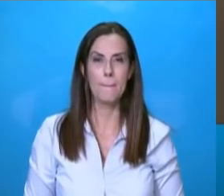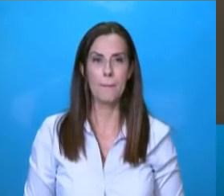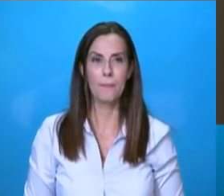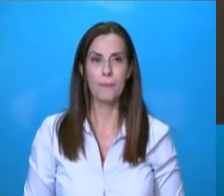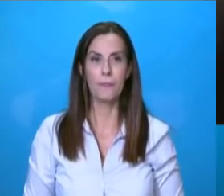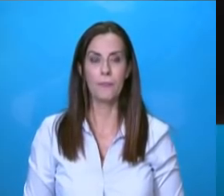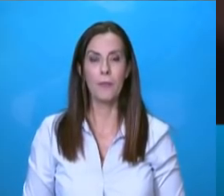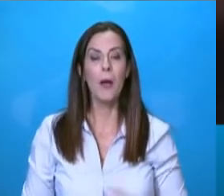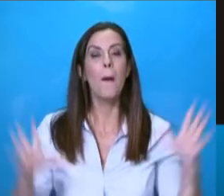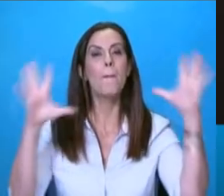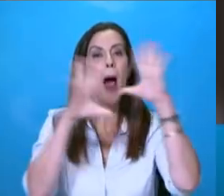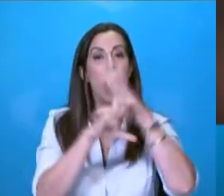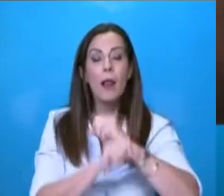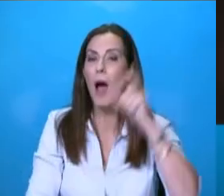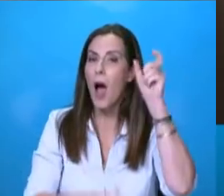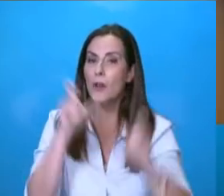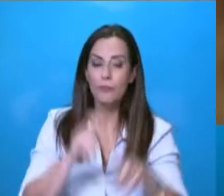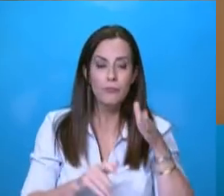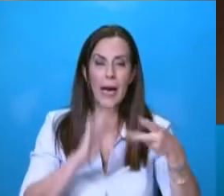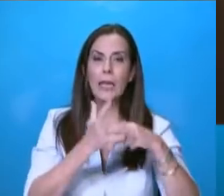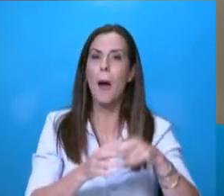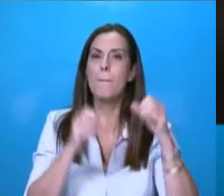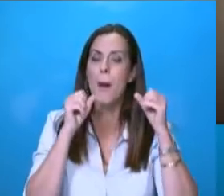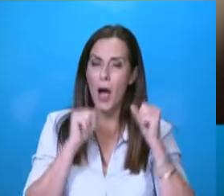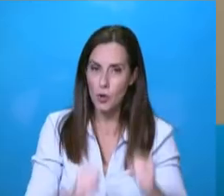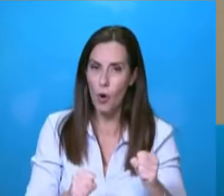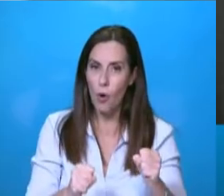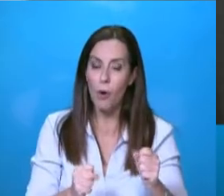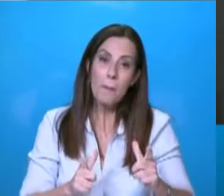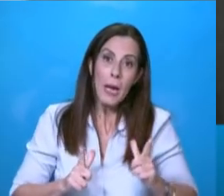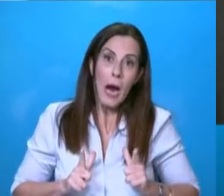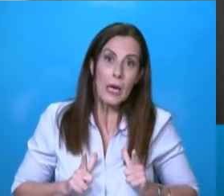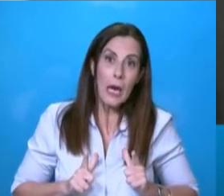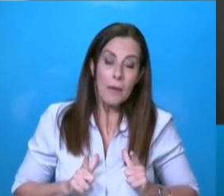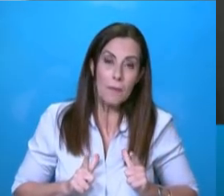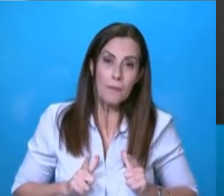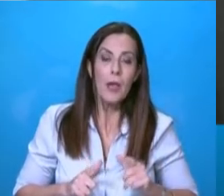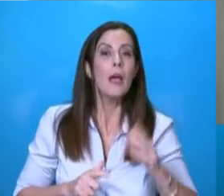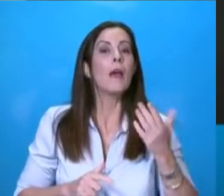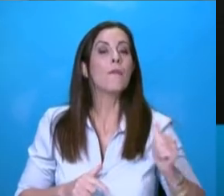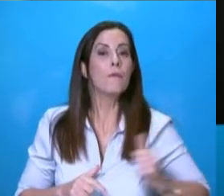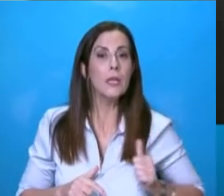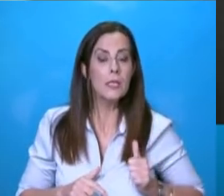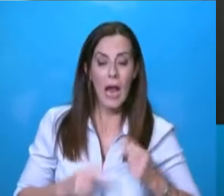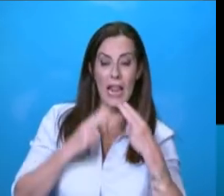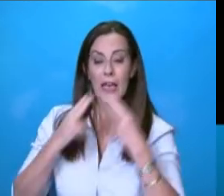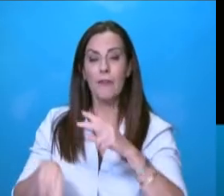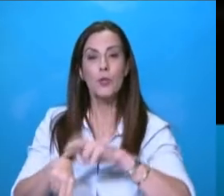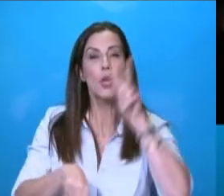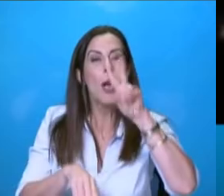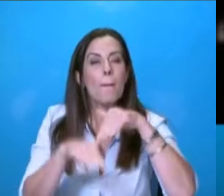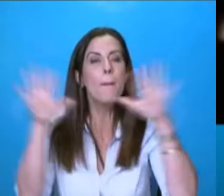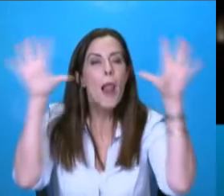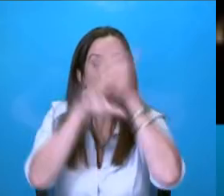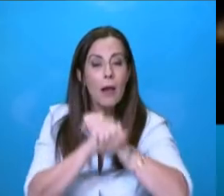את הלילה הזה העבירו התושבים במרחבים המוגנים והמתינו לתגובת צה"ל, והיא הגיעה קצת לאחר השעה 2 לפנות בוקר.